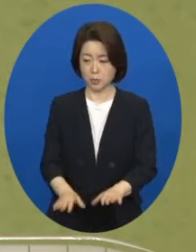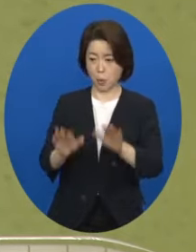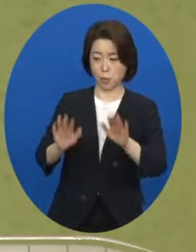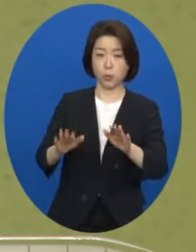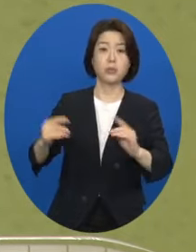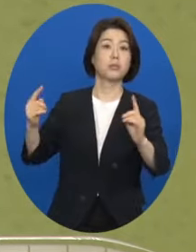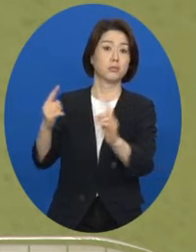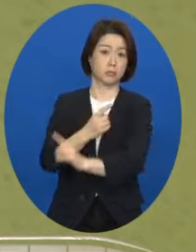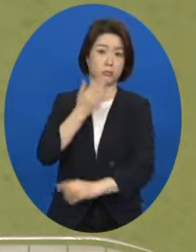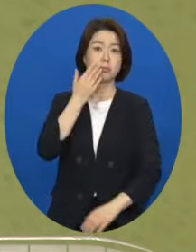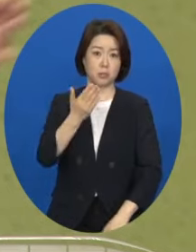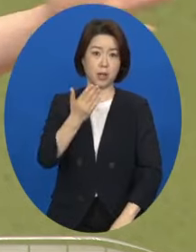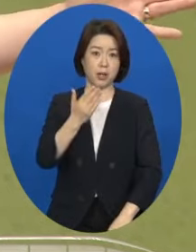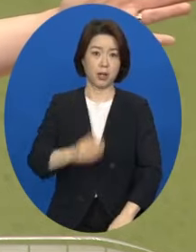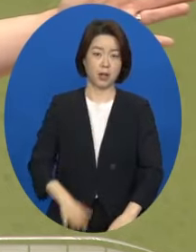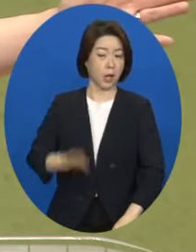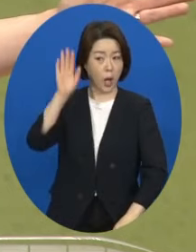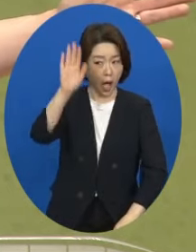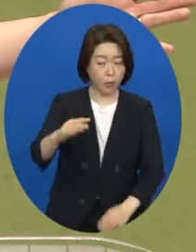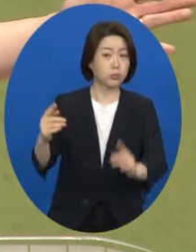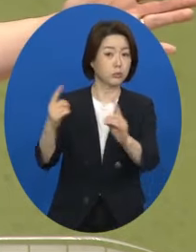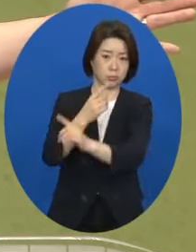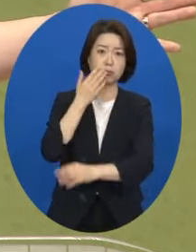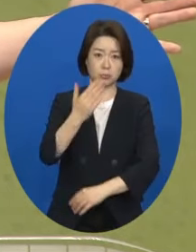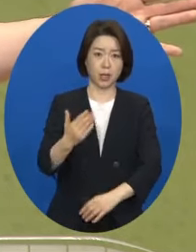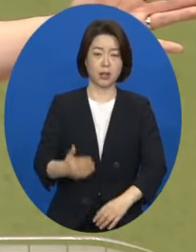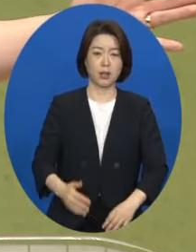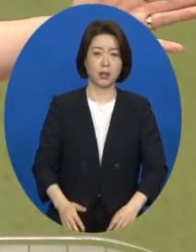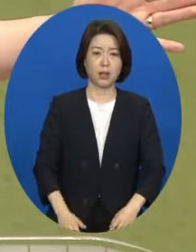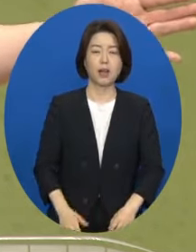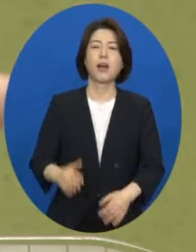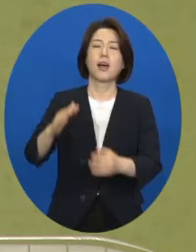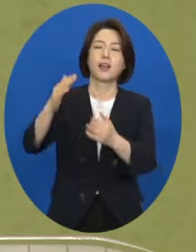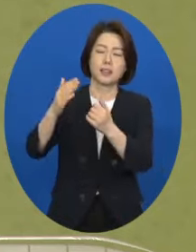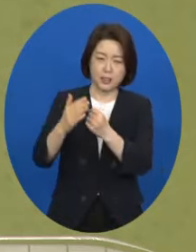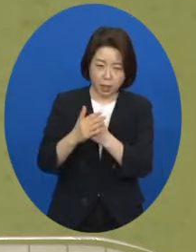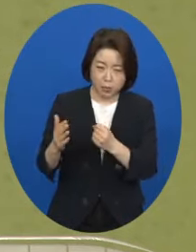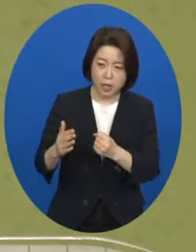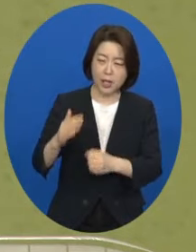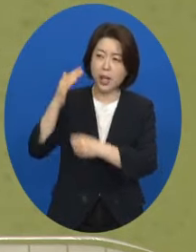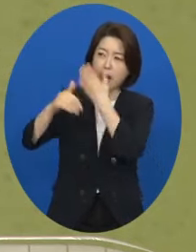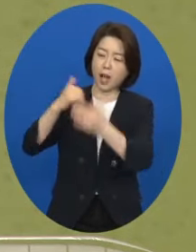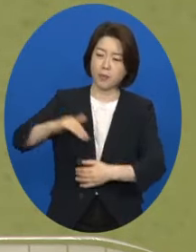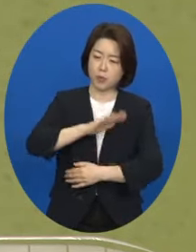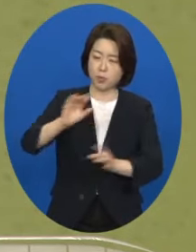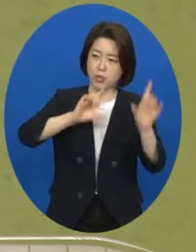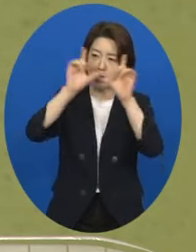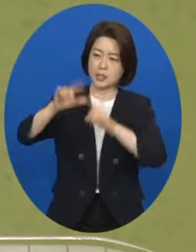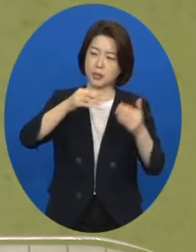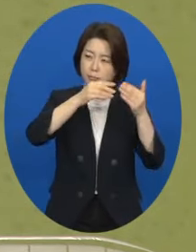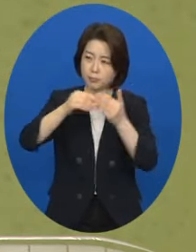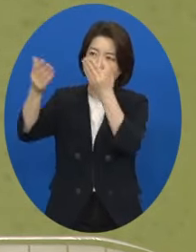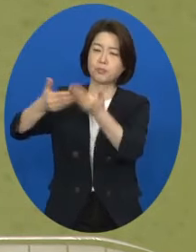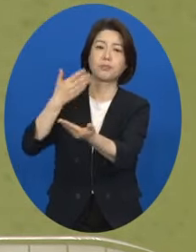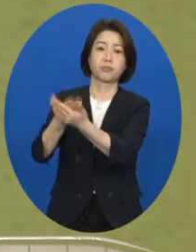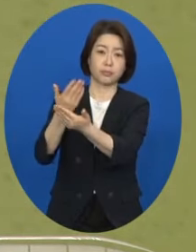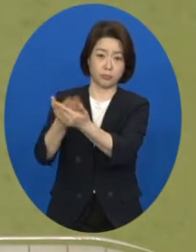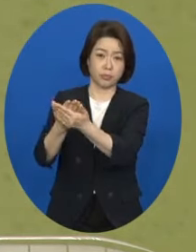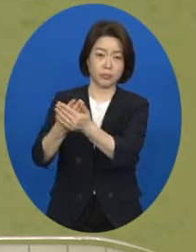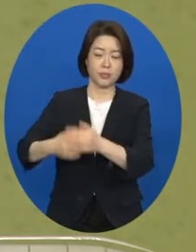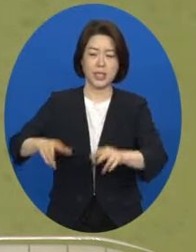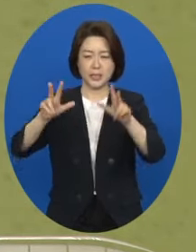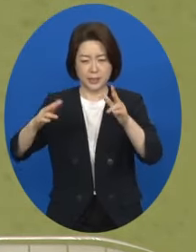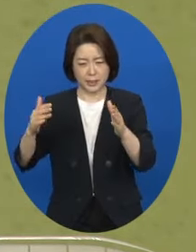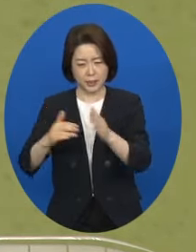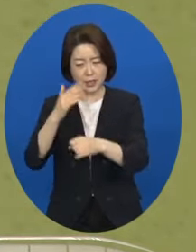수 있습니다. 그리고 앞으로는 바꿀 수가 있어요. 그러니 하나님 우리의 삶을 인도해 주십시오. 지금까지 하나님의 뜻을